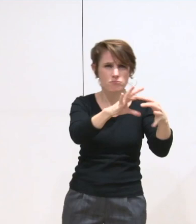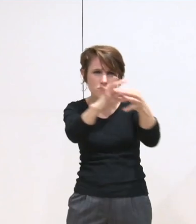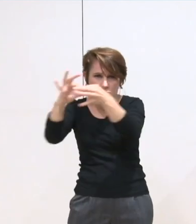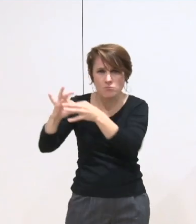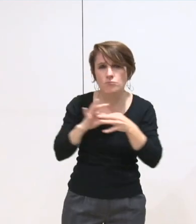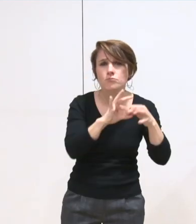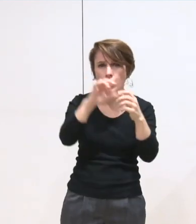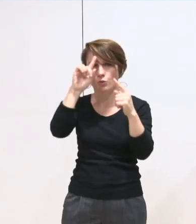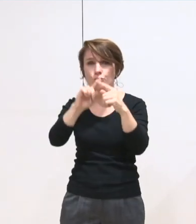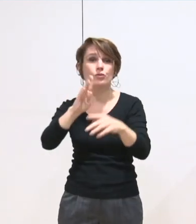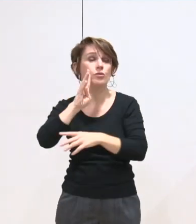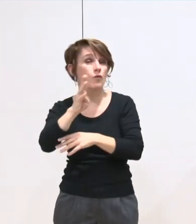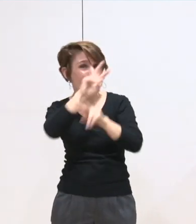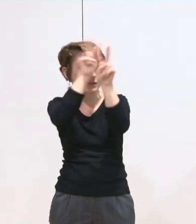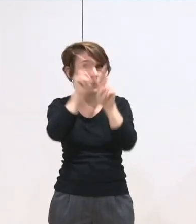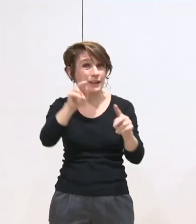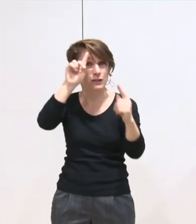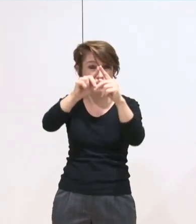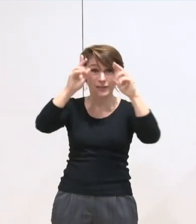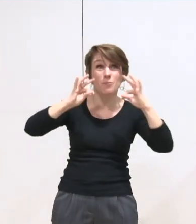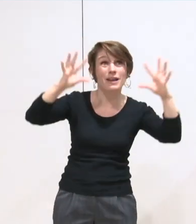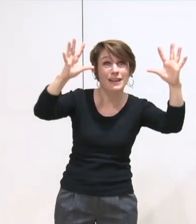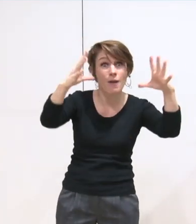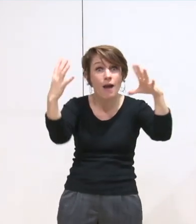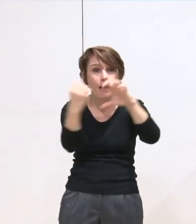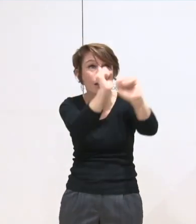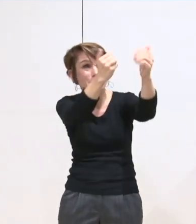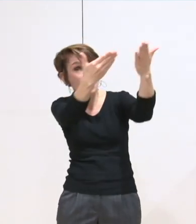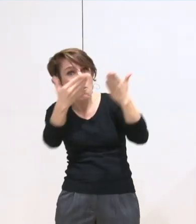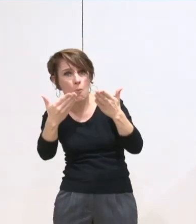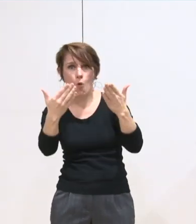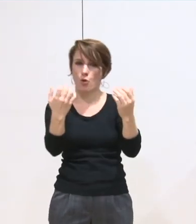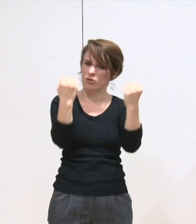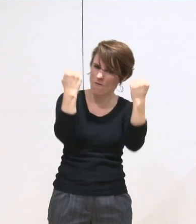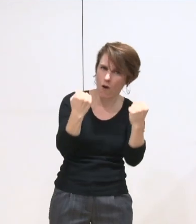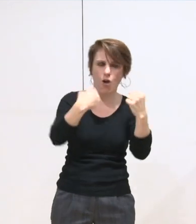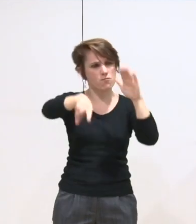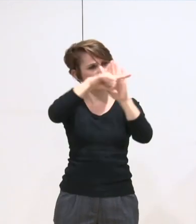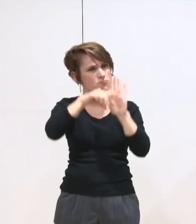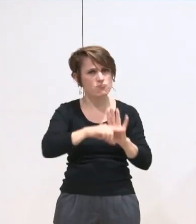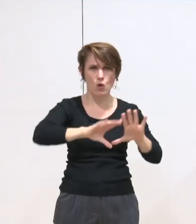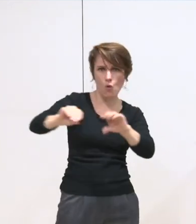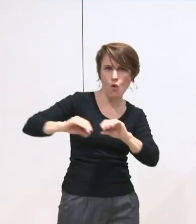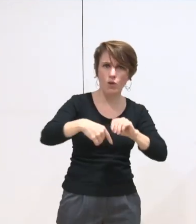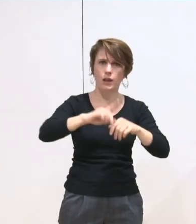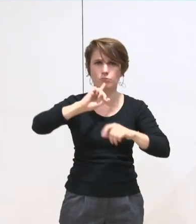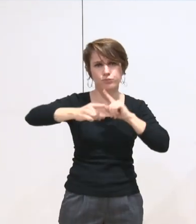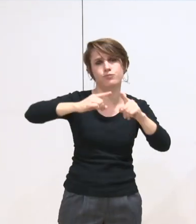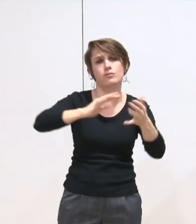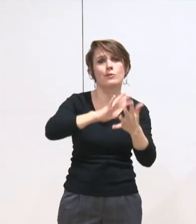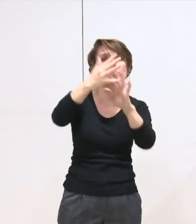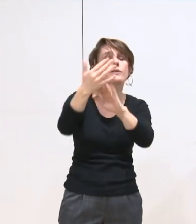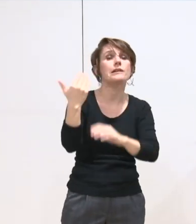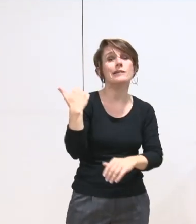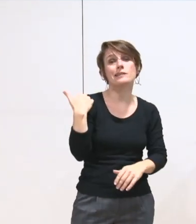internationale sur le climat débouche sur des propositions fortes et concrètes. comme le disait Nicolas Hulot